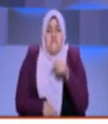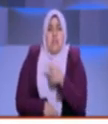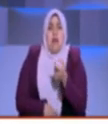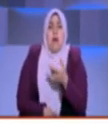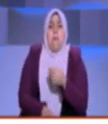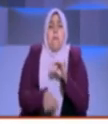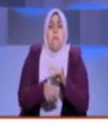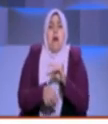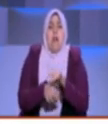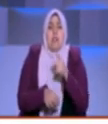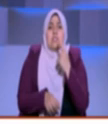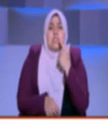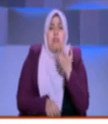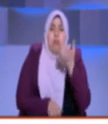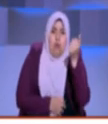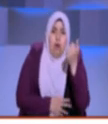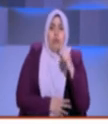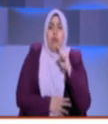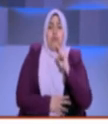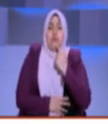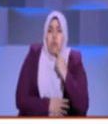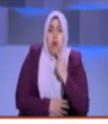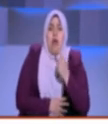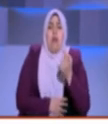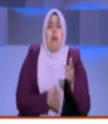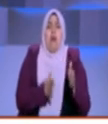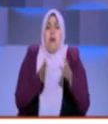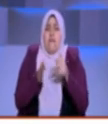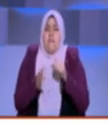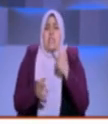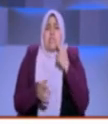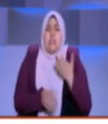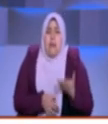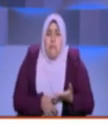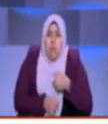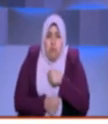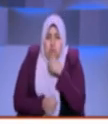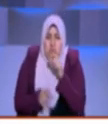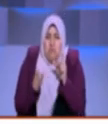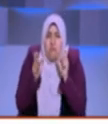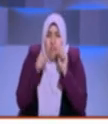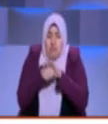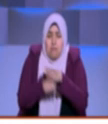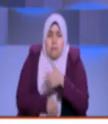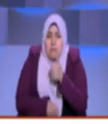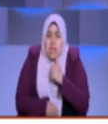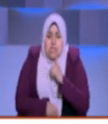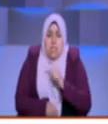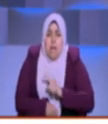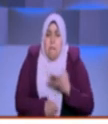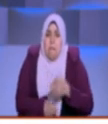والعدد على فكرة قابل للزيادة، ولكن يدعو الفرنسيين إلى نوع من أنواع الرضا شيئا ما